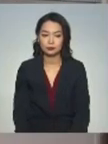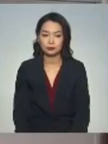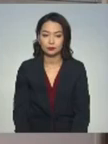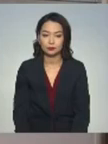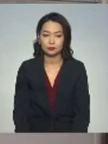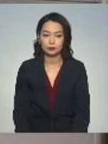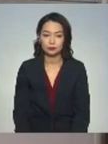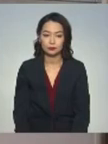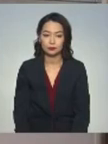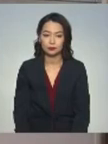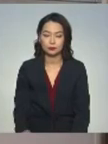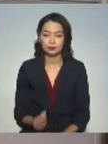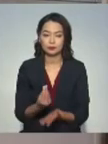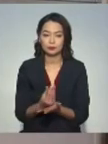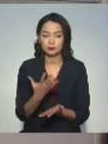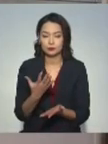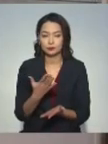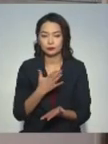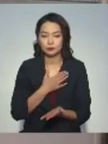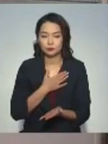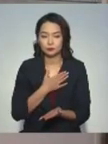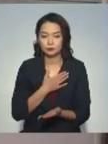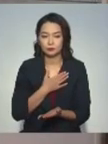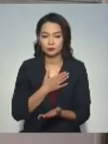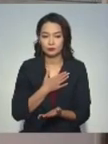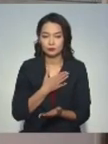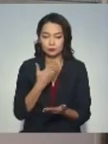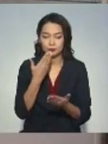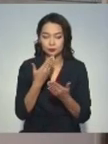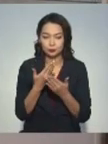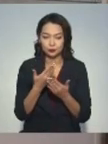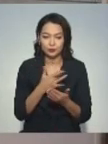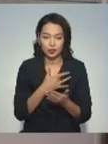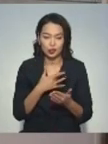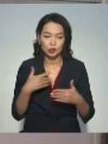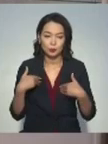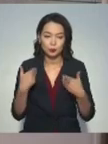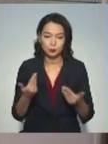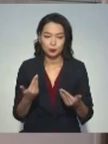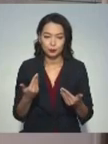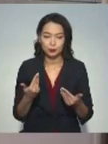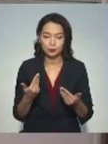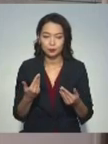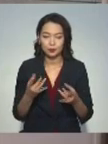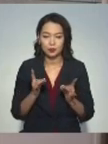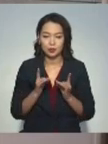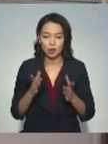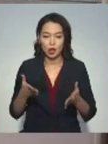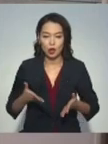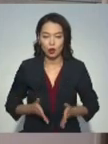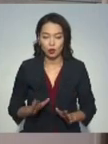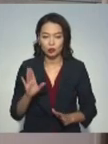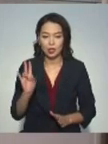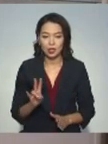Всех вас, дорогие мои, сердечно поздравляю со светлым праздником Рождества